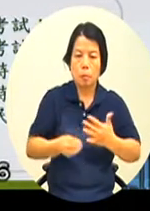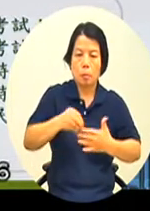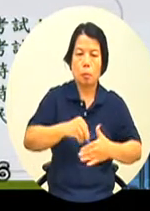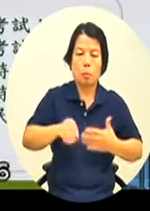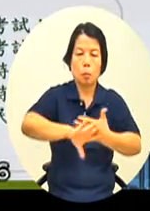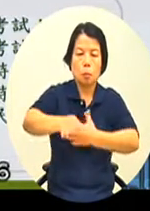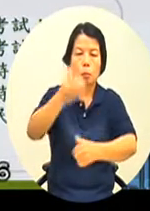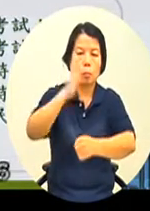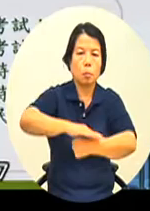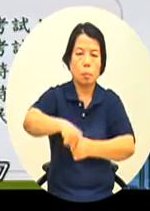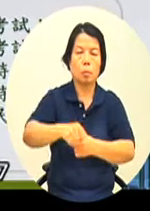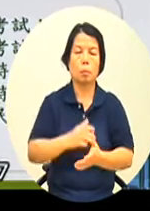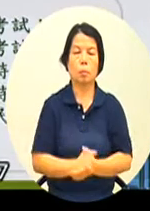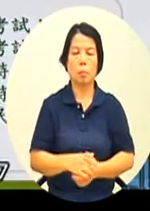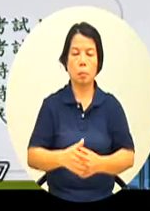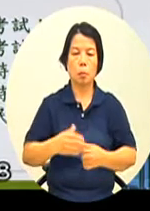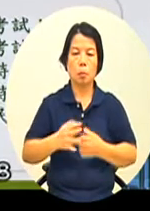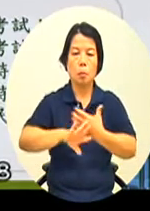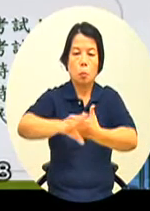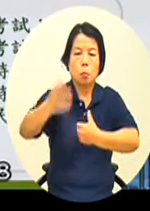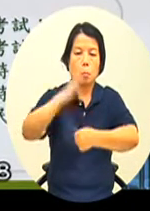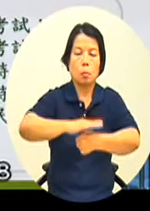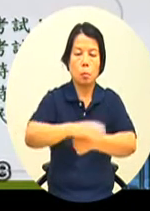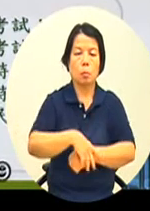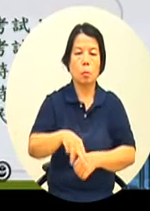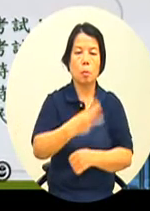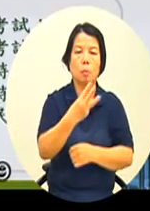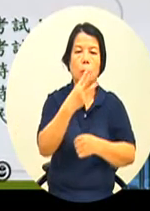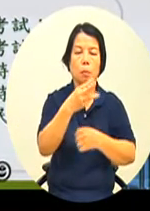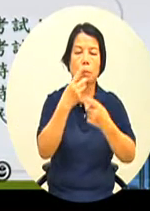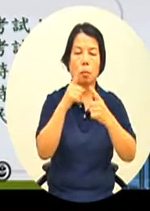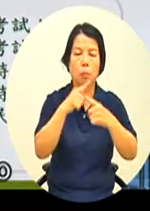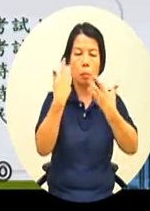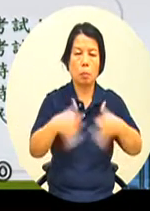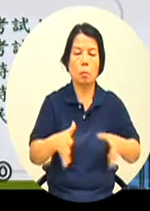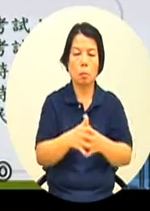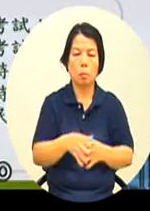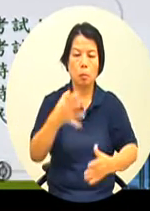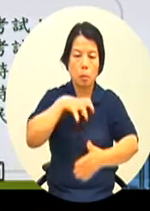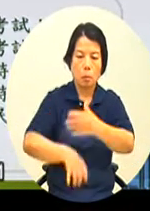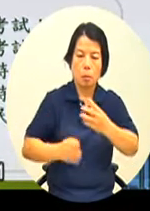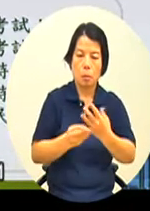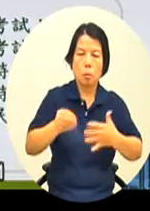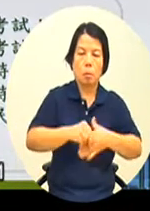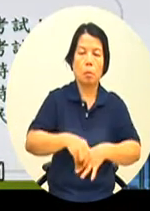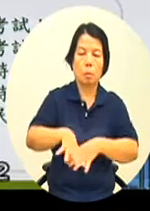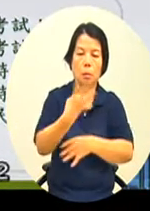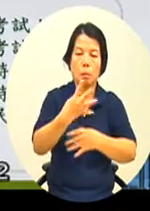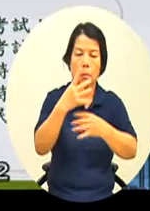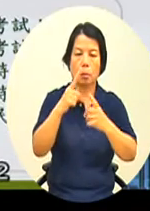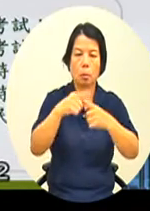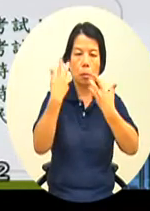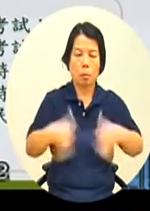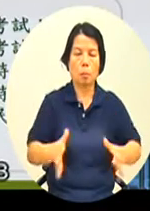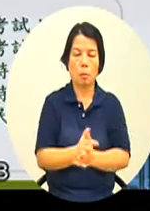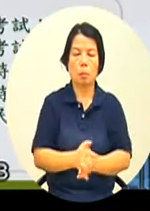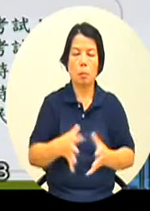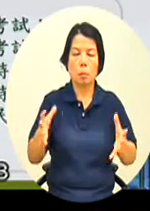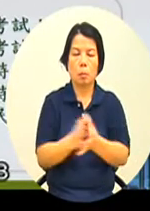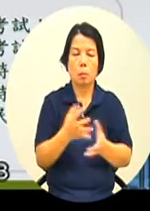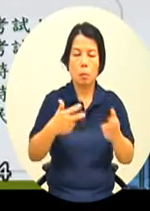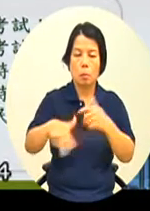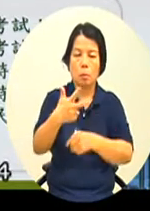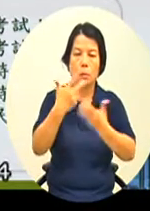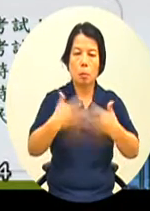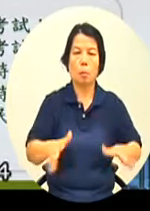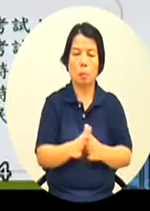这个段期间里面，我们外补的335人，内生的422人，合计757人。那在人